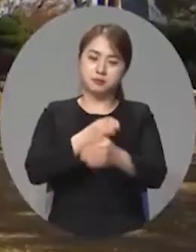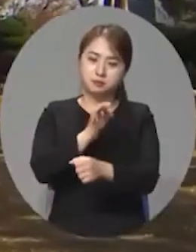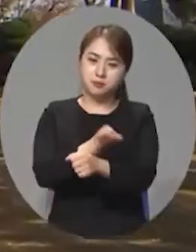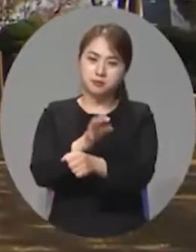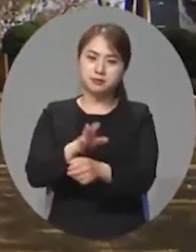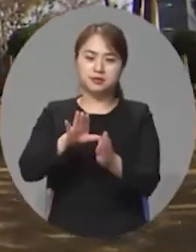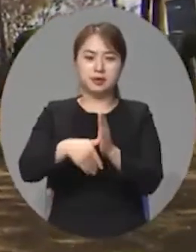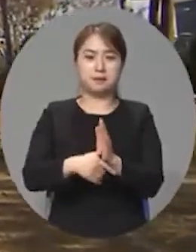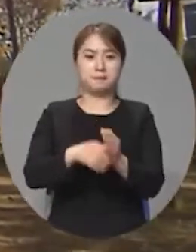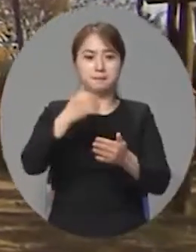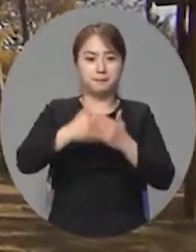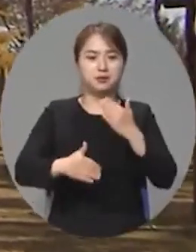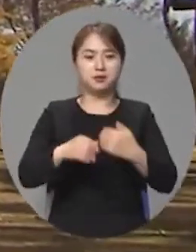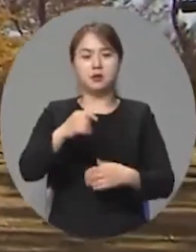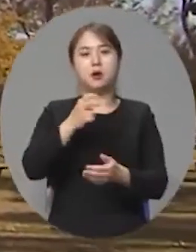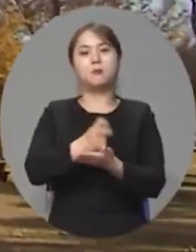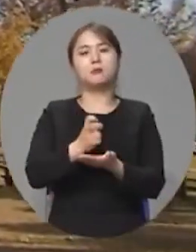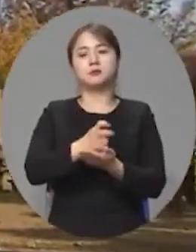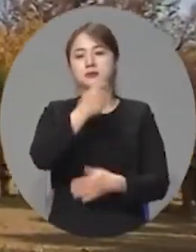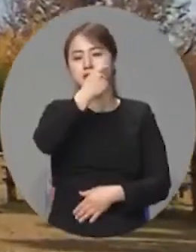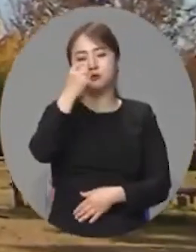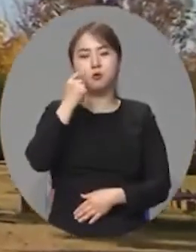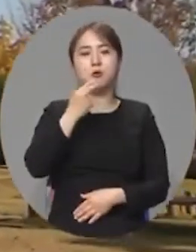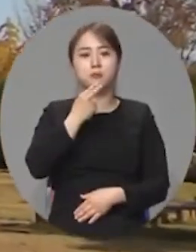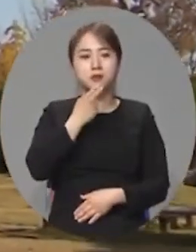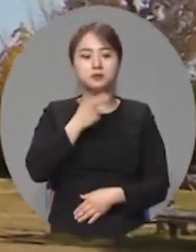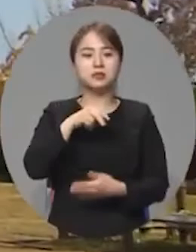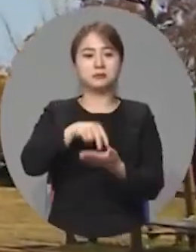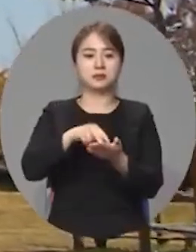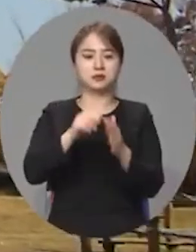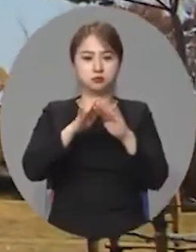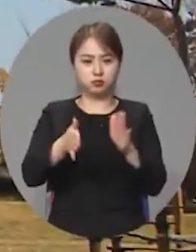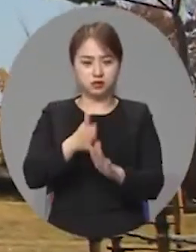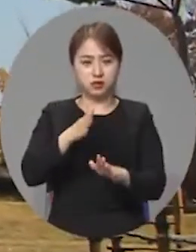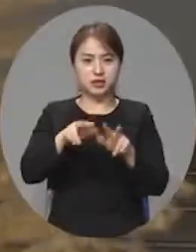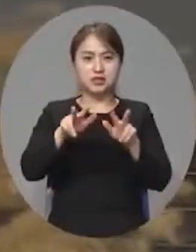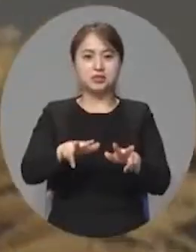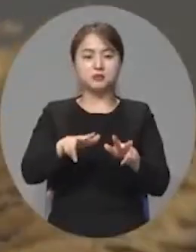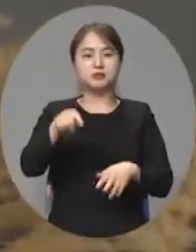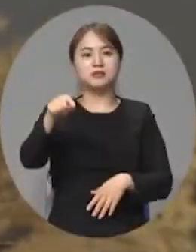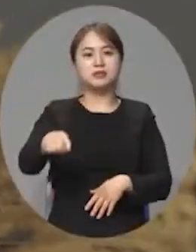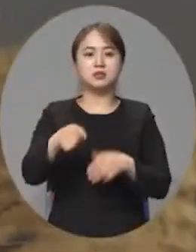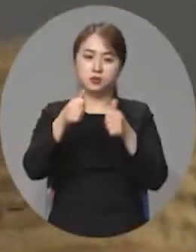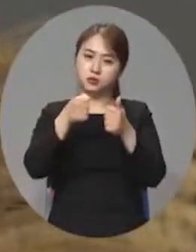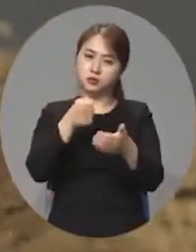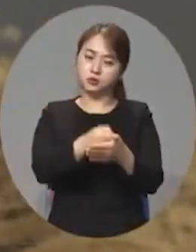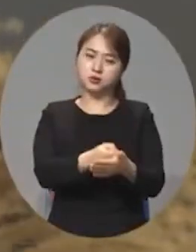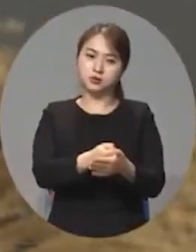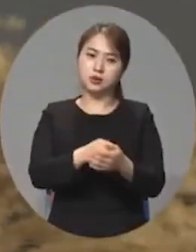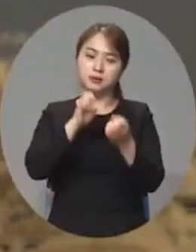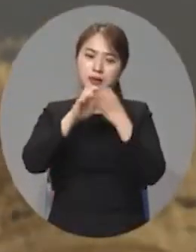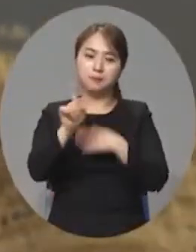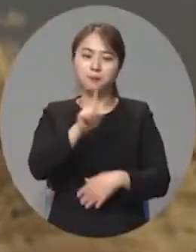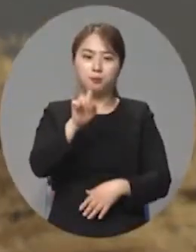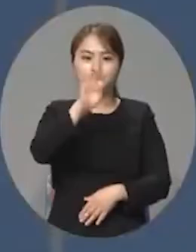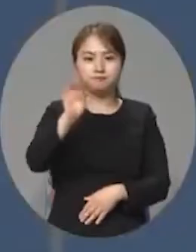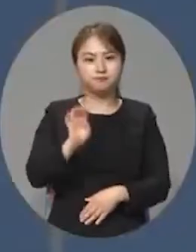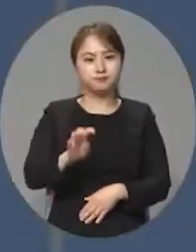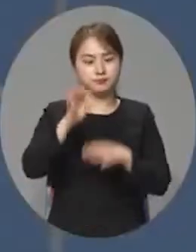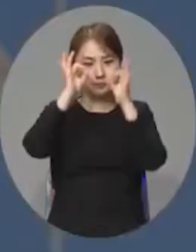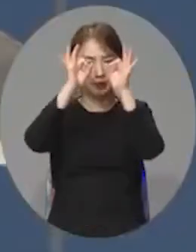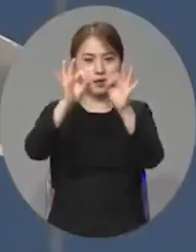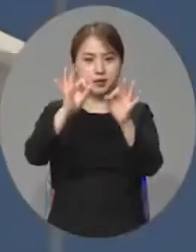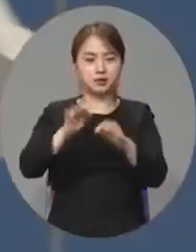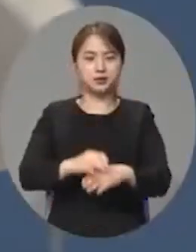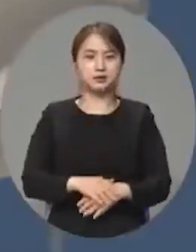법적 근거를 찾지 못했다는 입장을 고수했던 전주시가 이번 판결에 어떤 답변을 내놓을지 지켜볼 일입니다